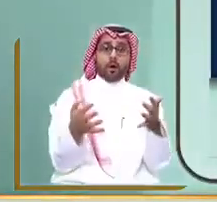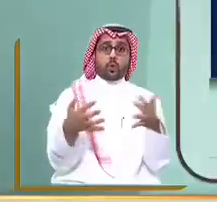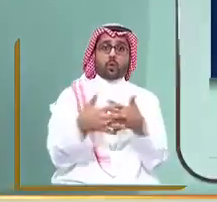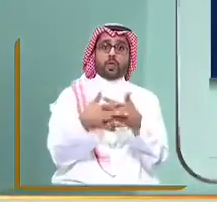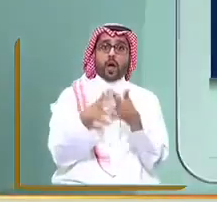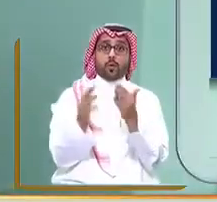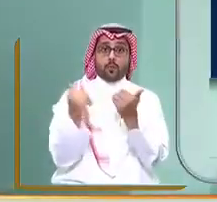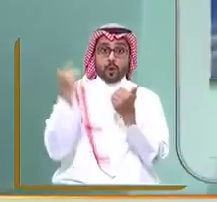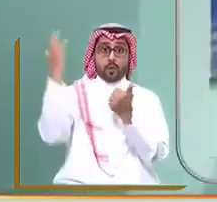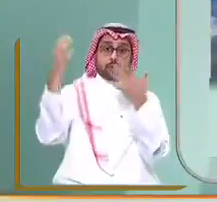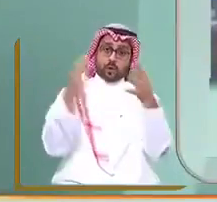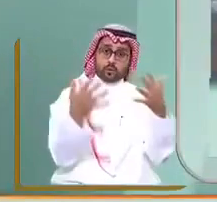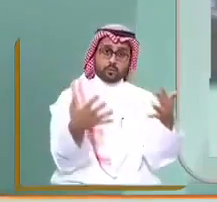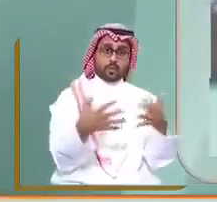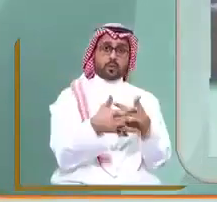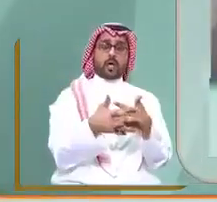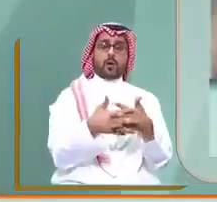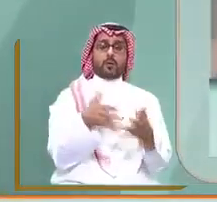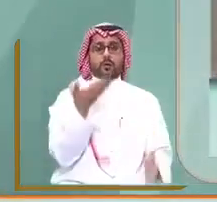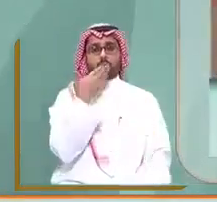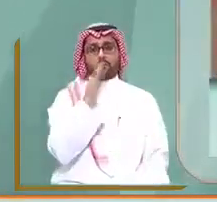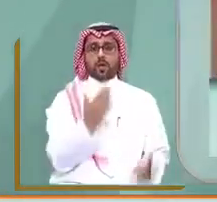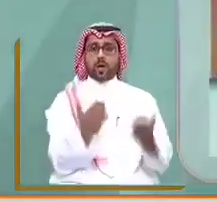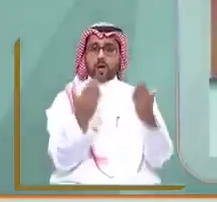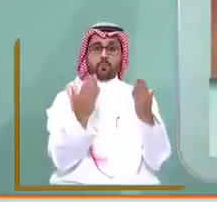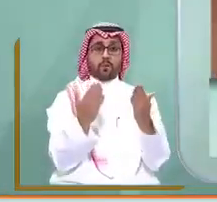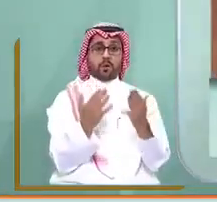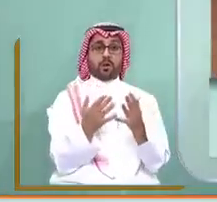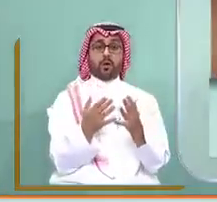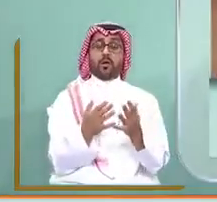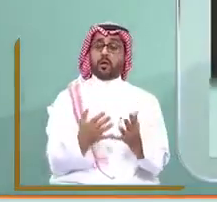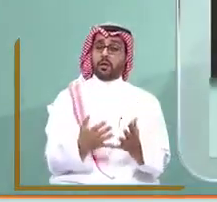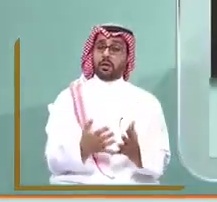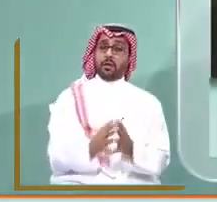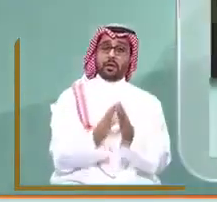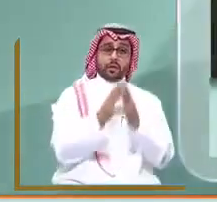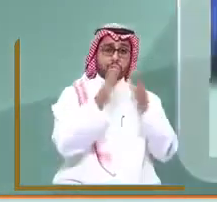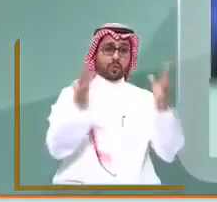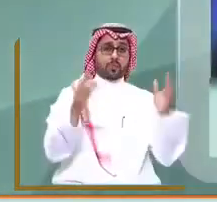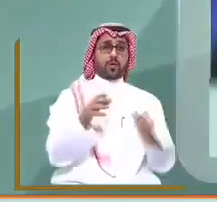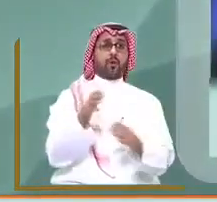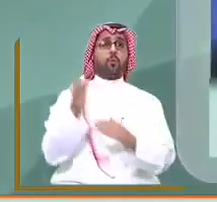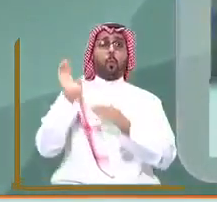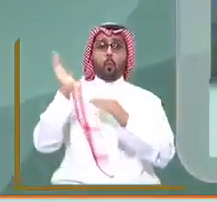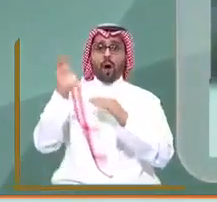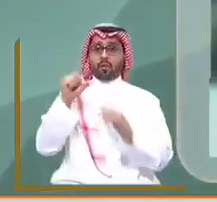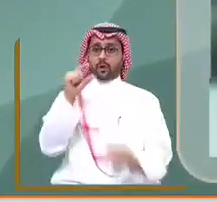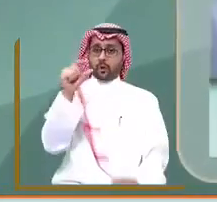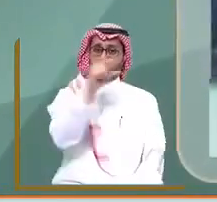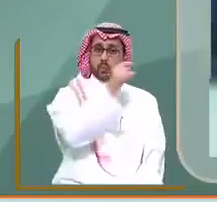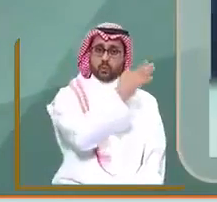Economic Forum والوف. الحمد لله هناك مشاركة كبيرة الحقيقة من نخبة من المتحدثين